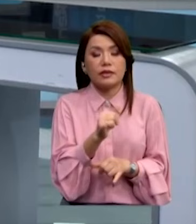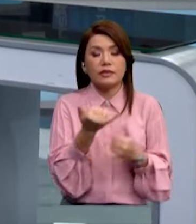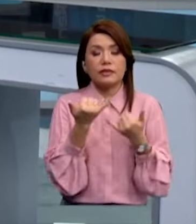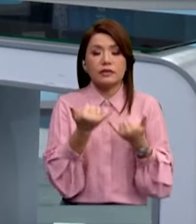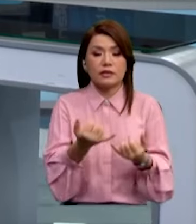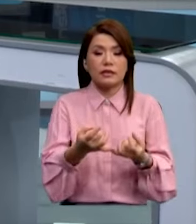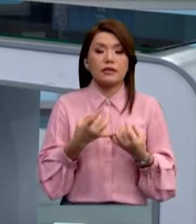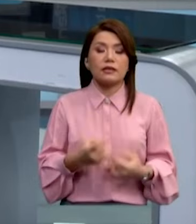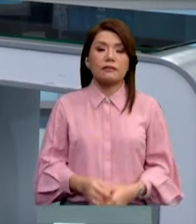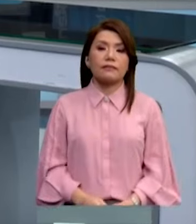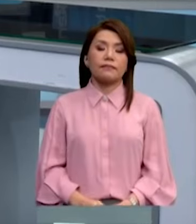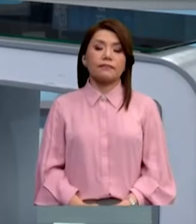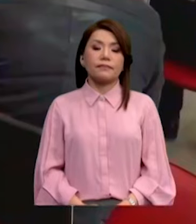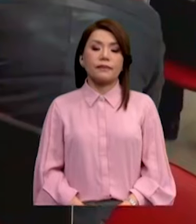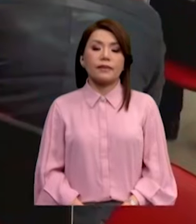әріптесім жалғастырады.